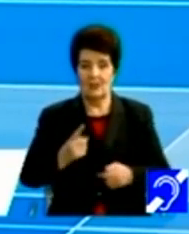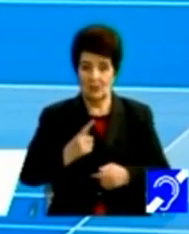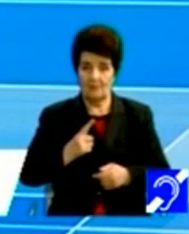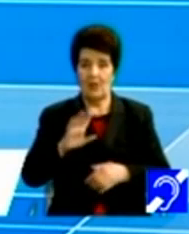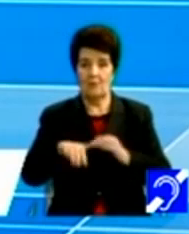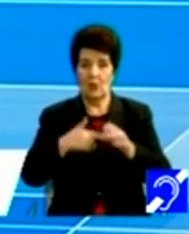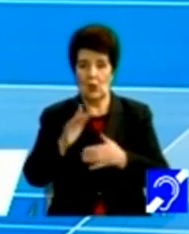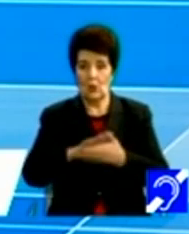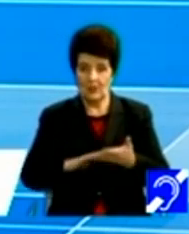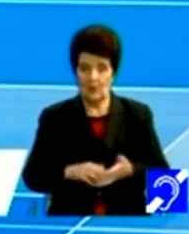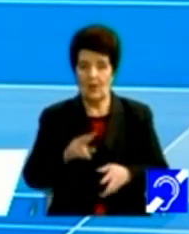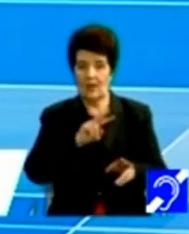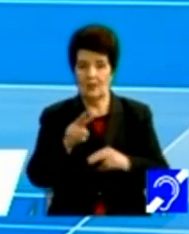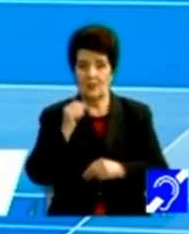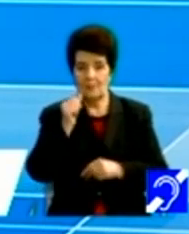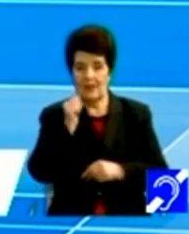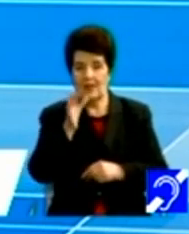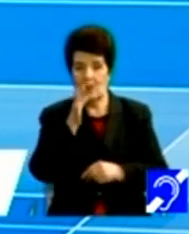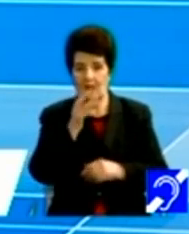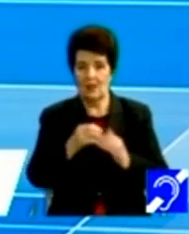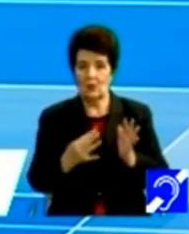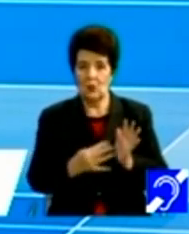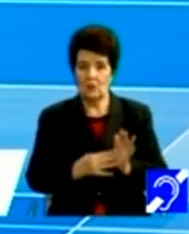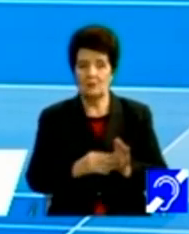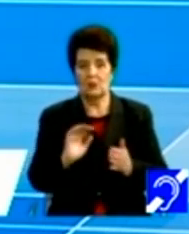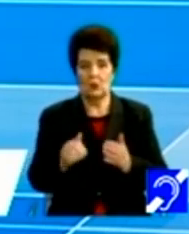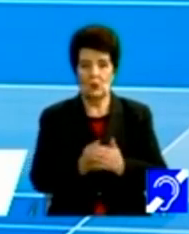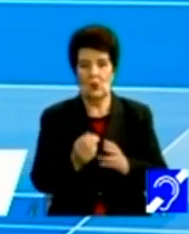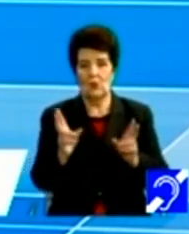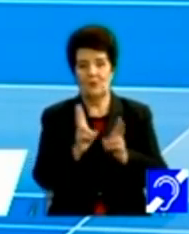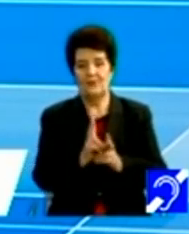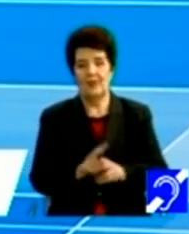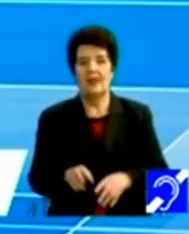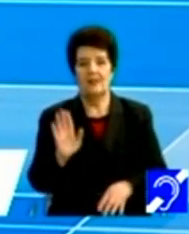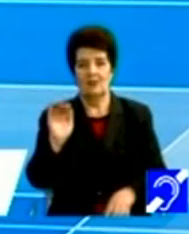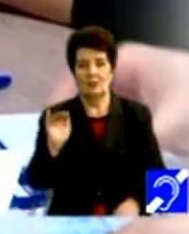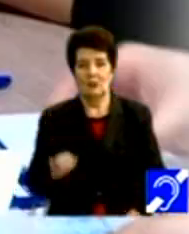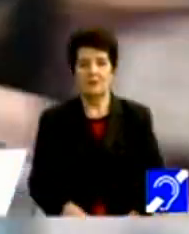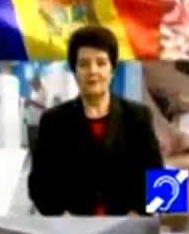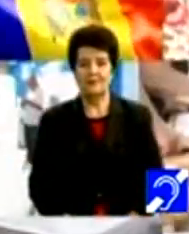continuare să ne urmăriți mâine de la ora 19, o nouă confruntare. Toate bune!